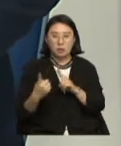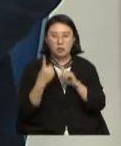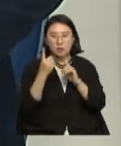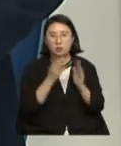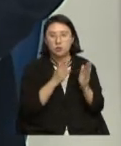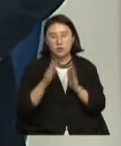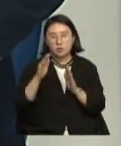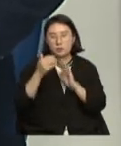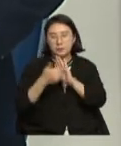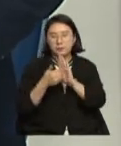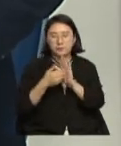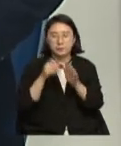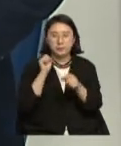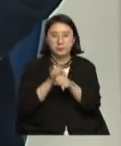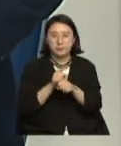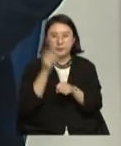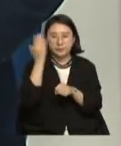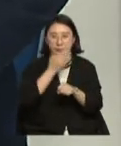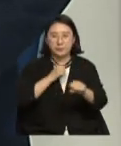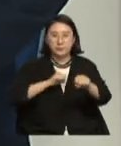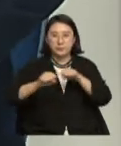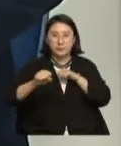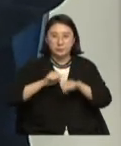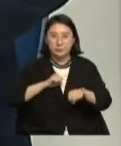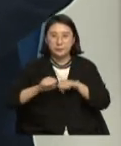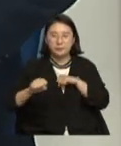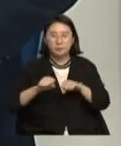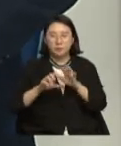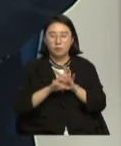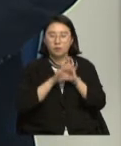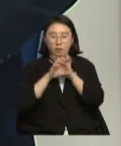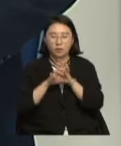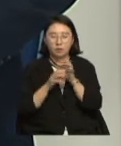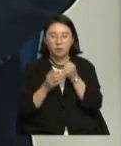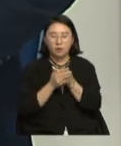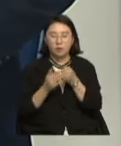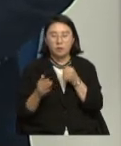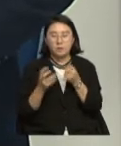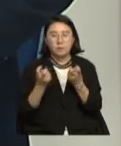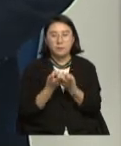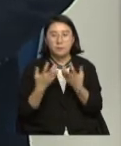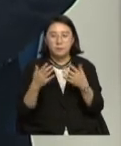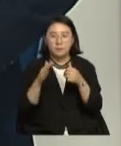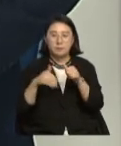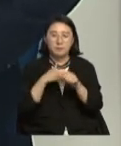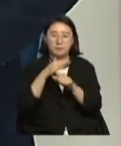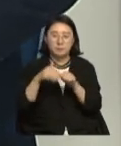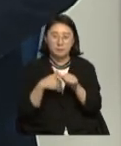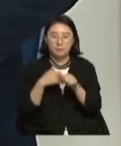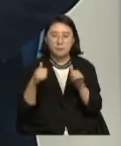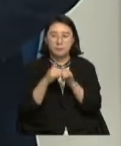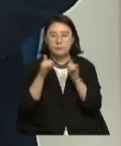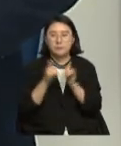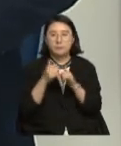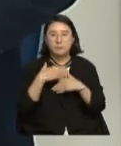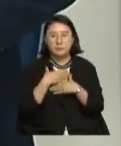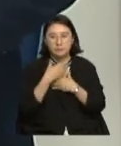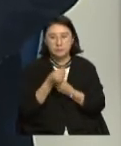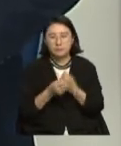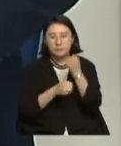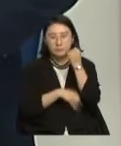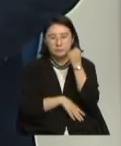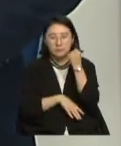위한 예방적 성격에 방위 활동입니다 그러나 1 그로 인한 불가피한 상황 속에서도 사회안전망의